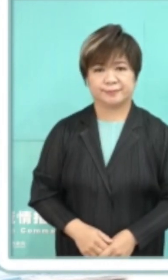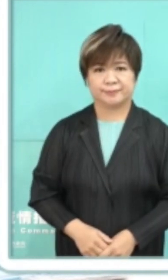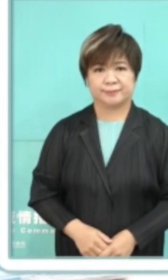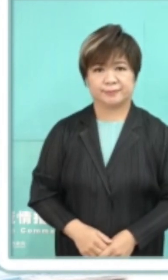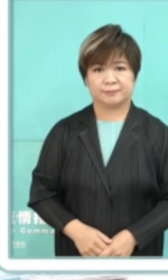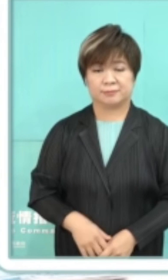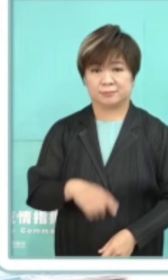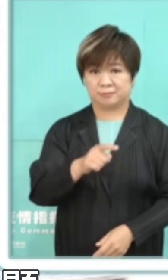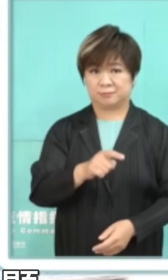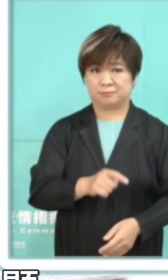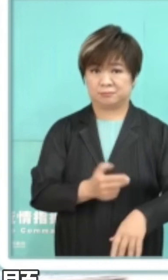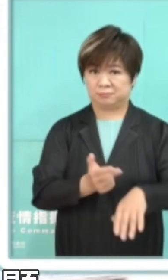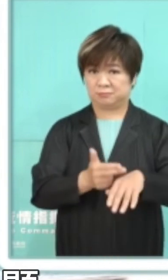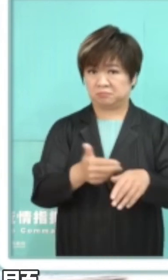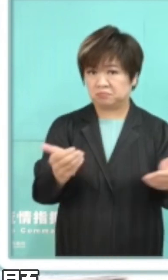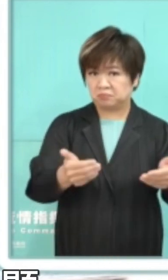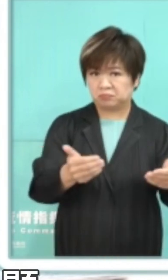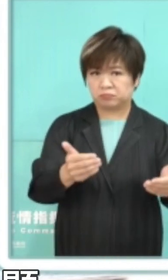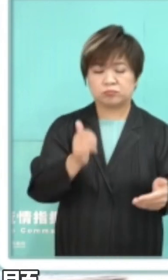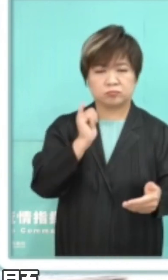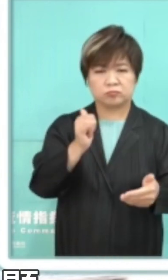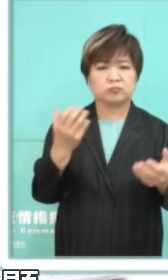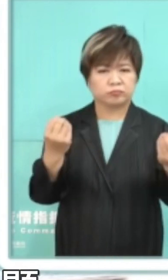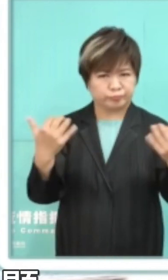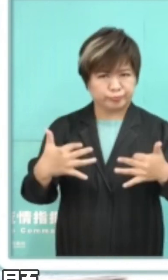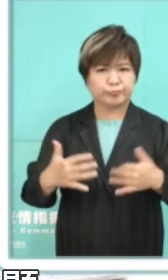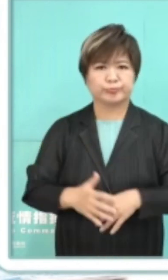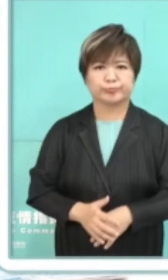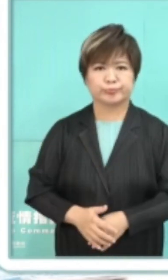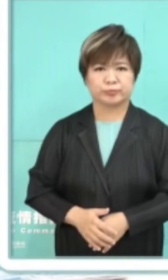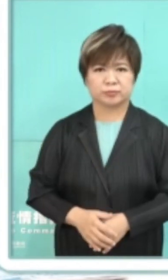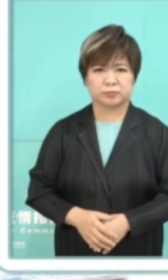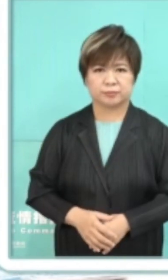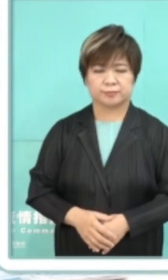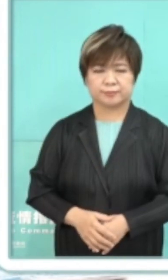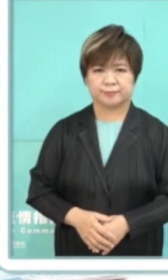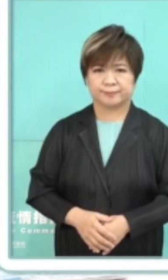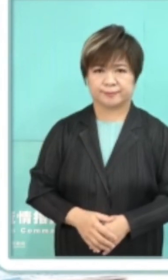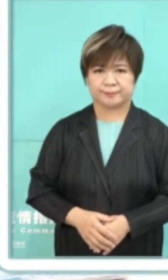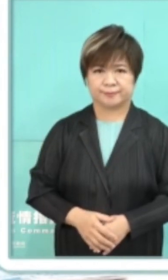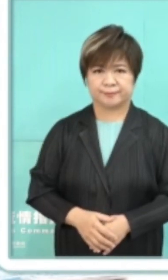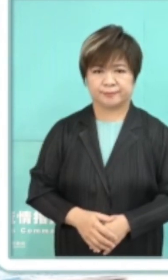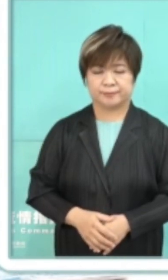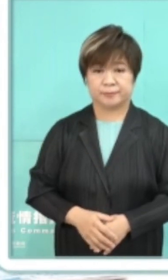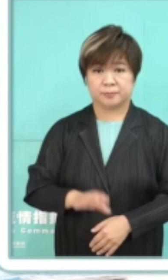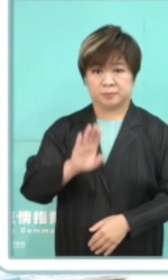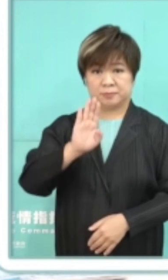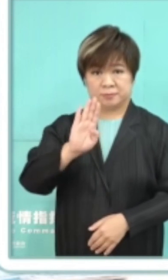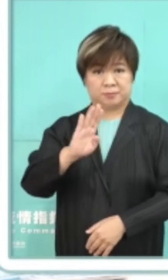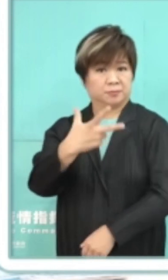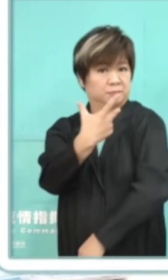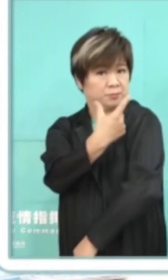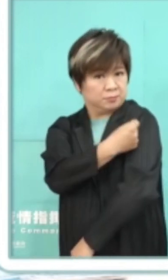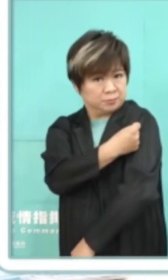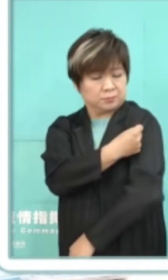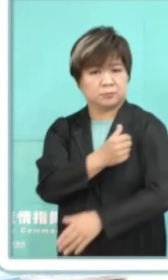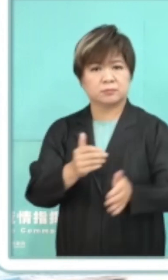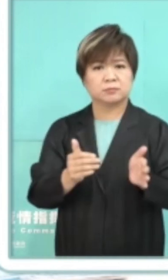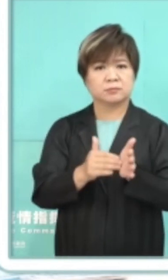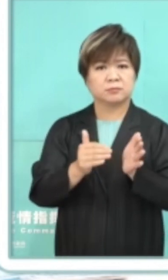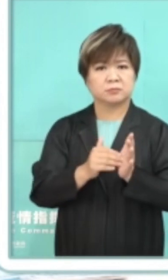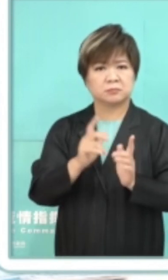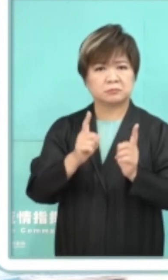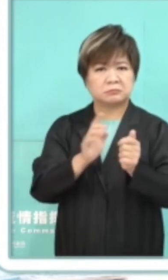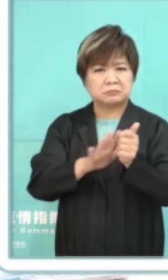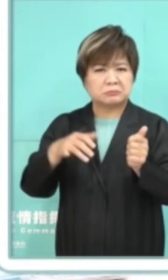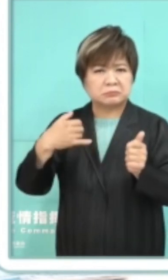我想那个应该他们治疗上不会有什么问题的。目前是这样的啊，BNT 打疫苗，你知